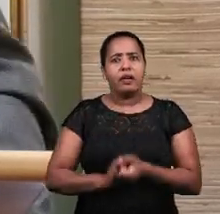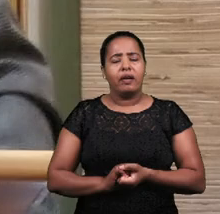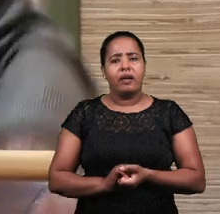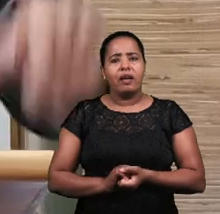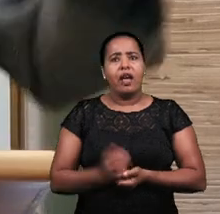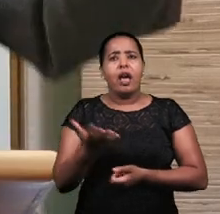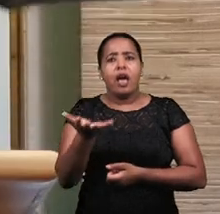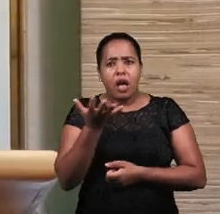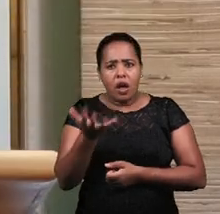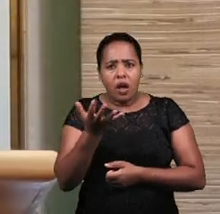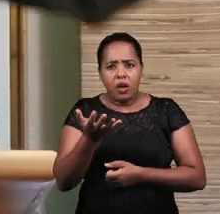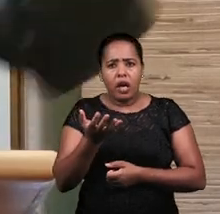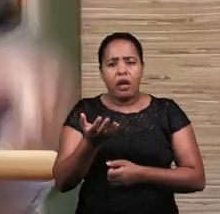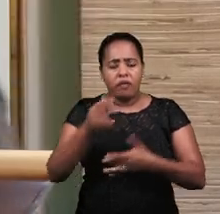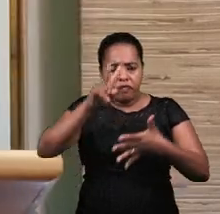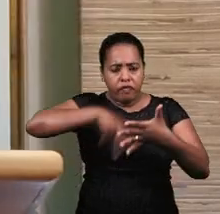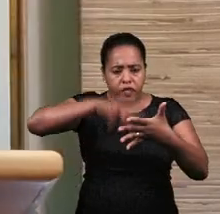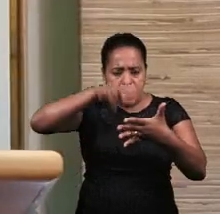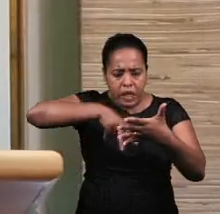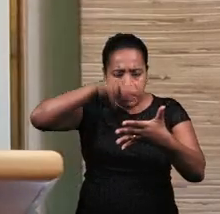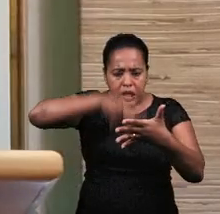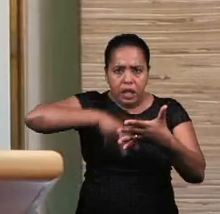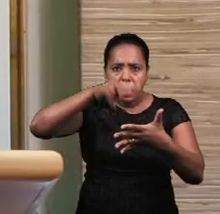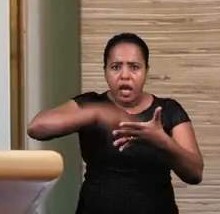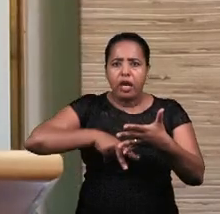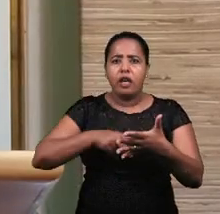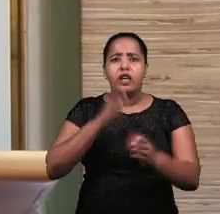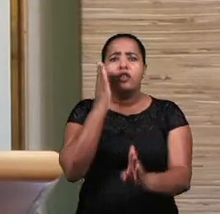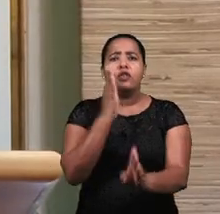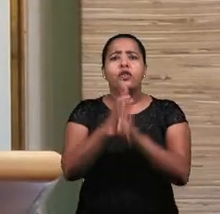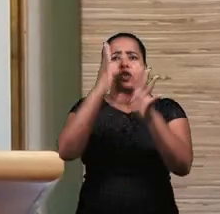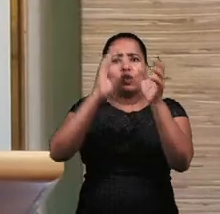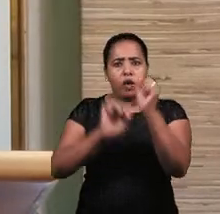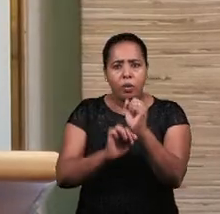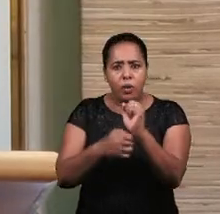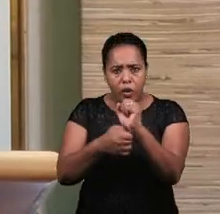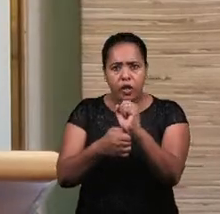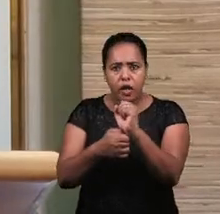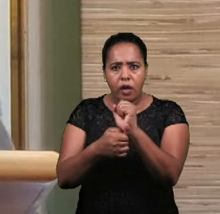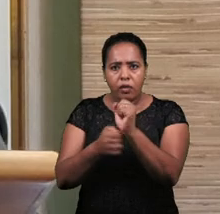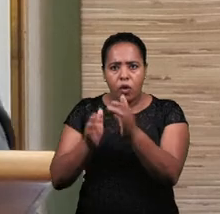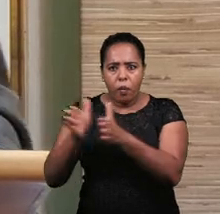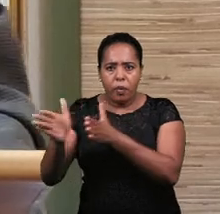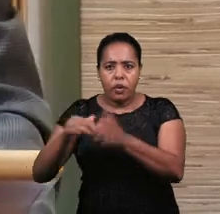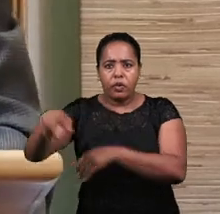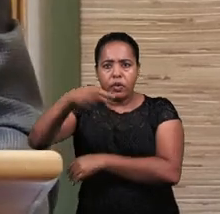puissent dire, lisez la parole, vous allez dire quelle est l'énigme pour l'Église de nos jours.